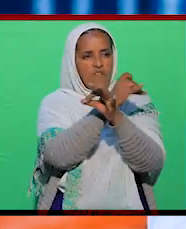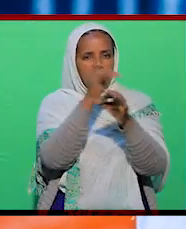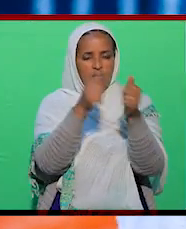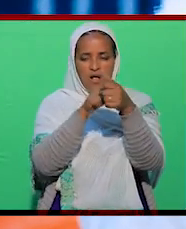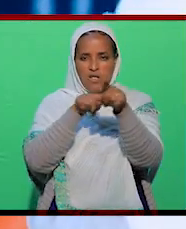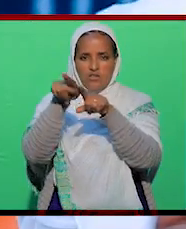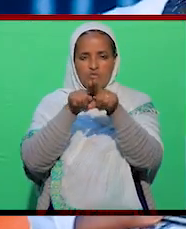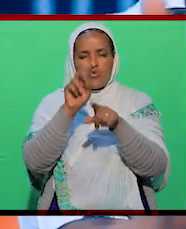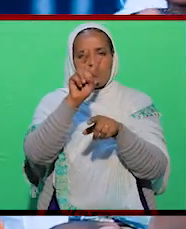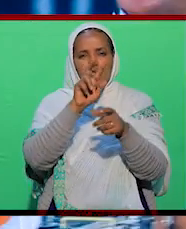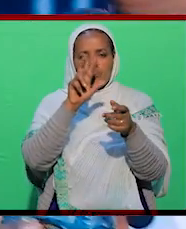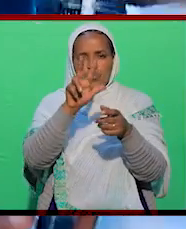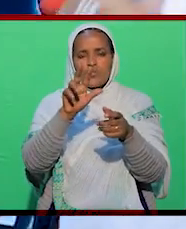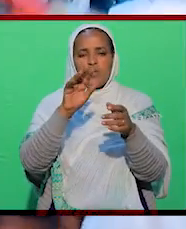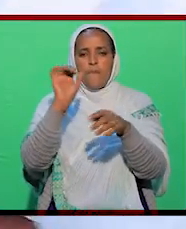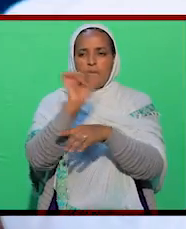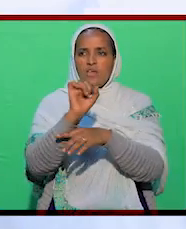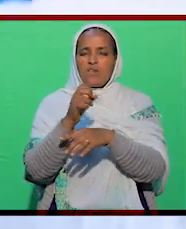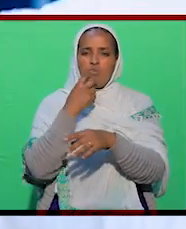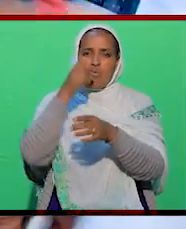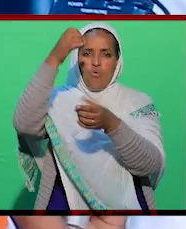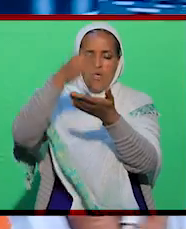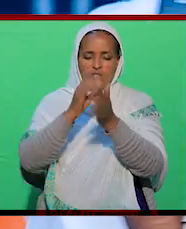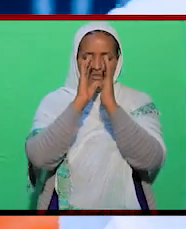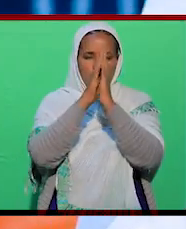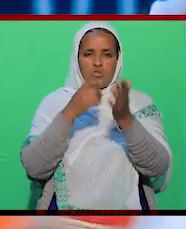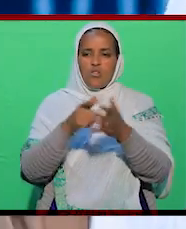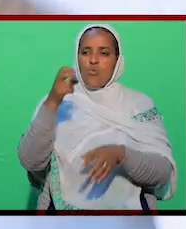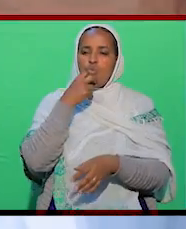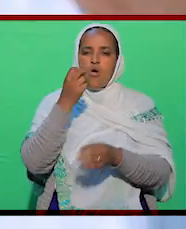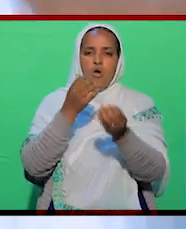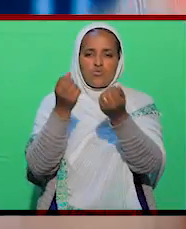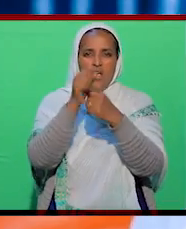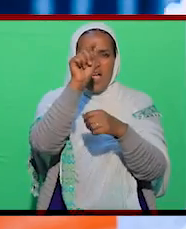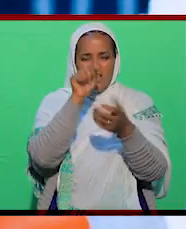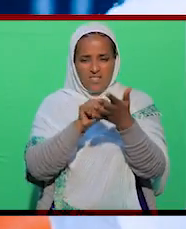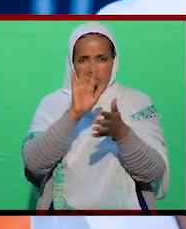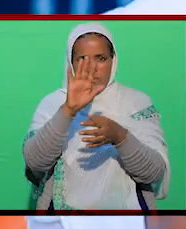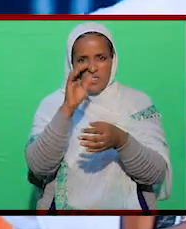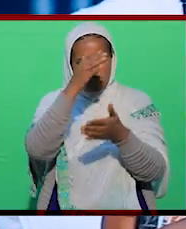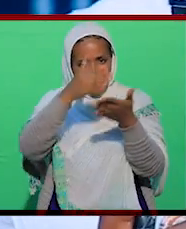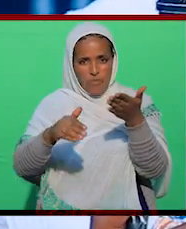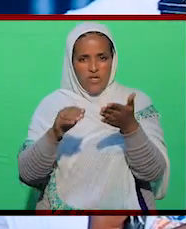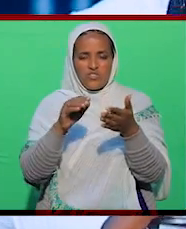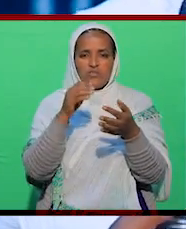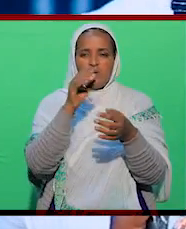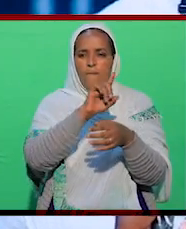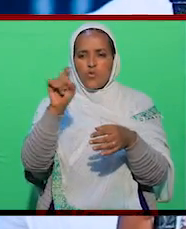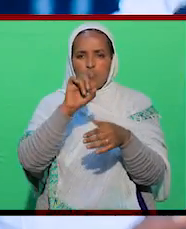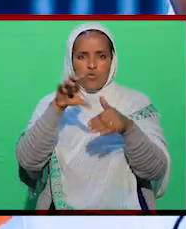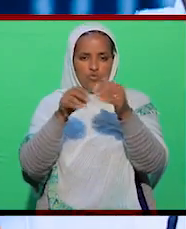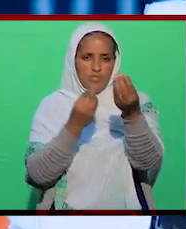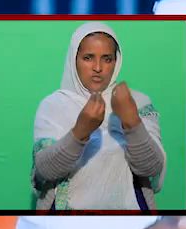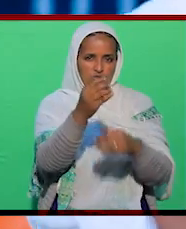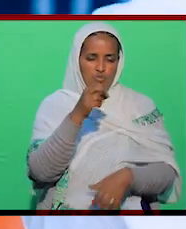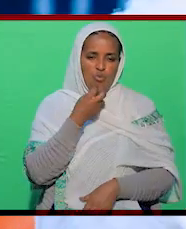እያሉ እየተደራደሩ ሁለት ሶስት መኪና በር ላይ ያስቆማሉ። እኔ ጸልዬበታለሁ ብሎ 1.5 ግማሽ